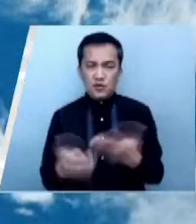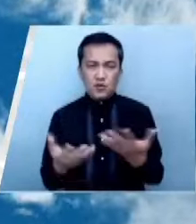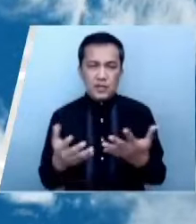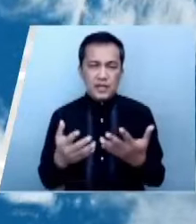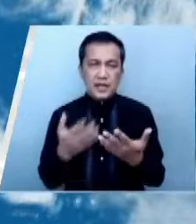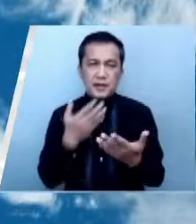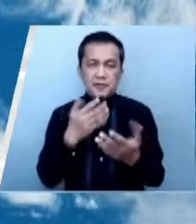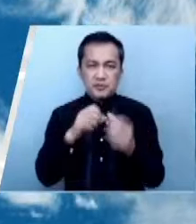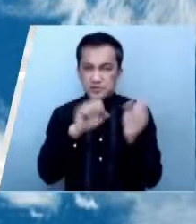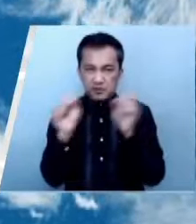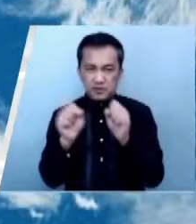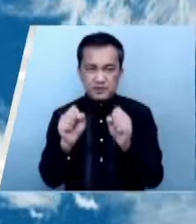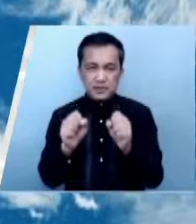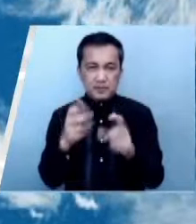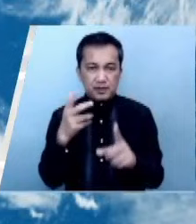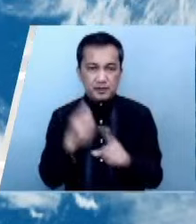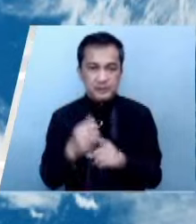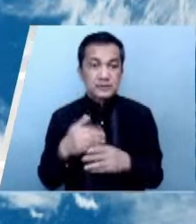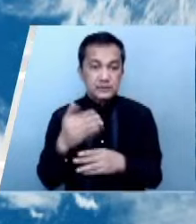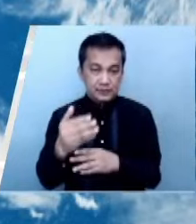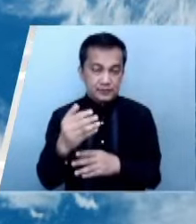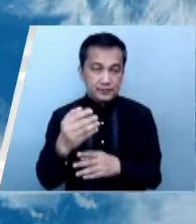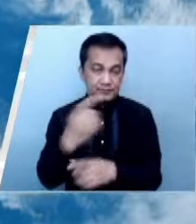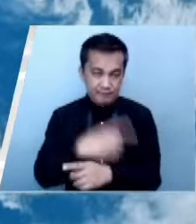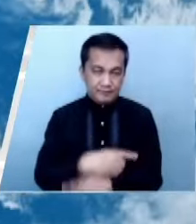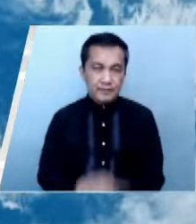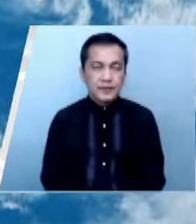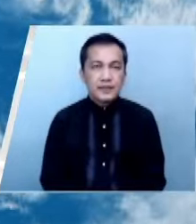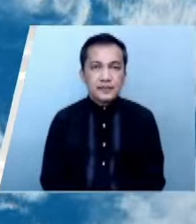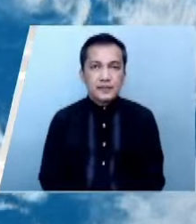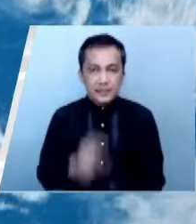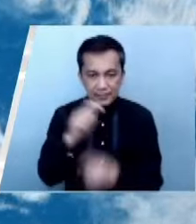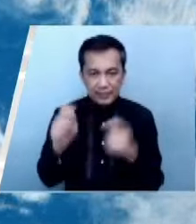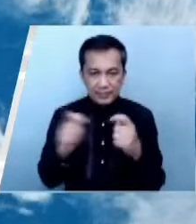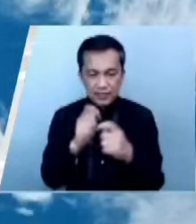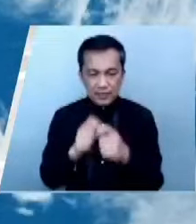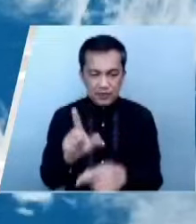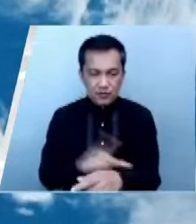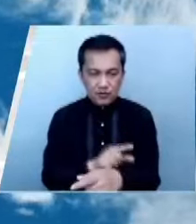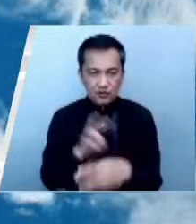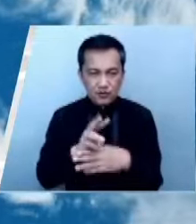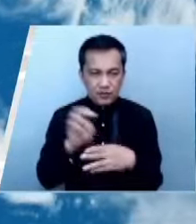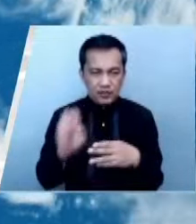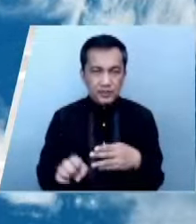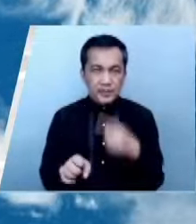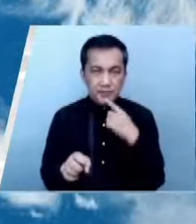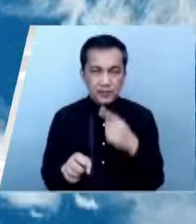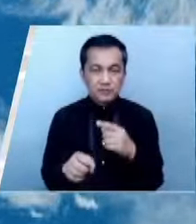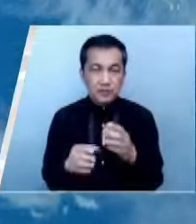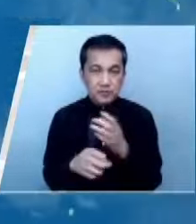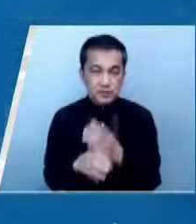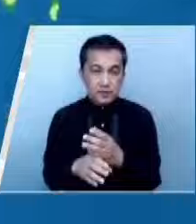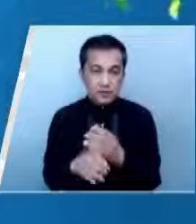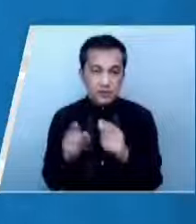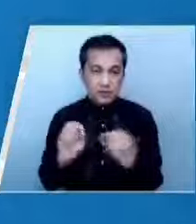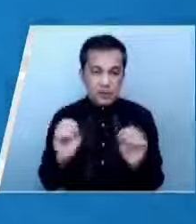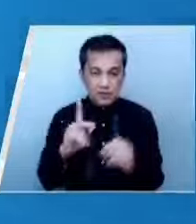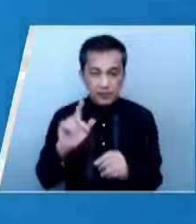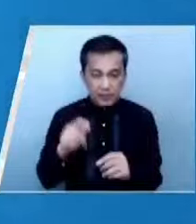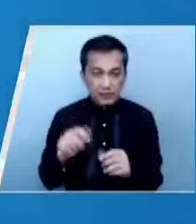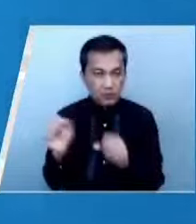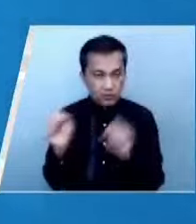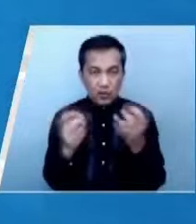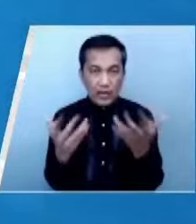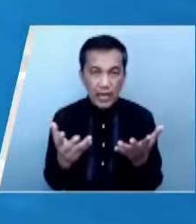sa long weekend, pero mag-monitor pa rin dahil kahit walang LPA o bagyo, may chance pa rin ng ulan sa ilang lugar. Base sa datos ng Metro